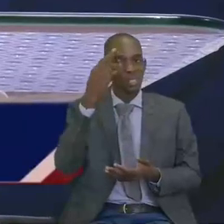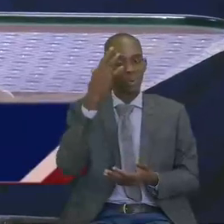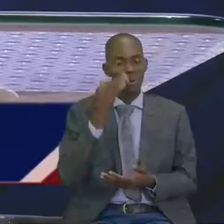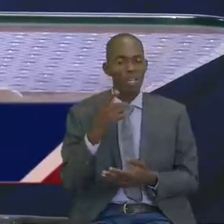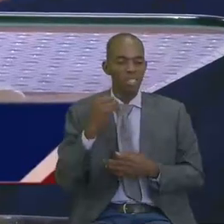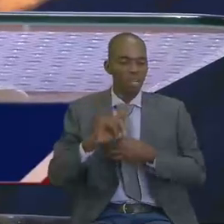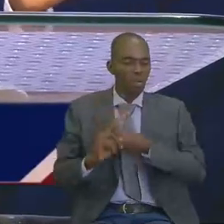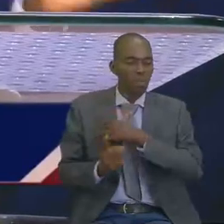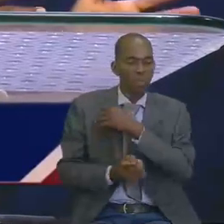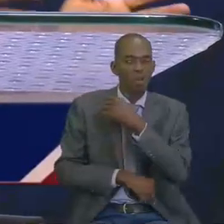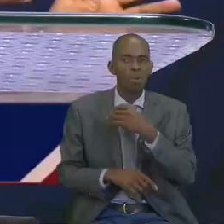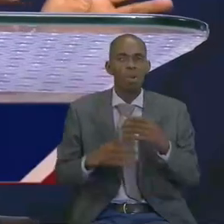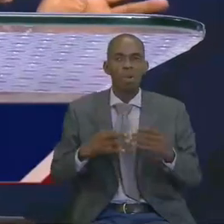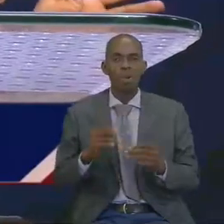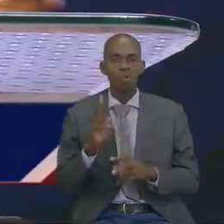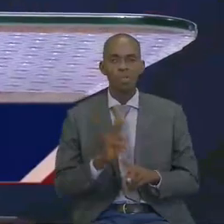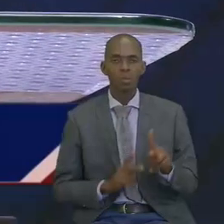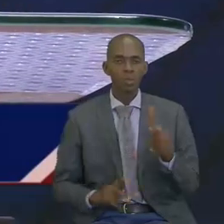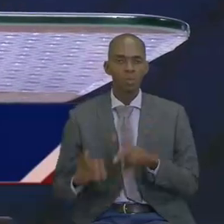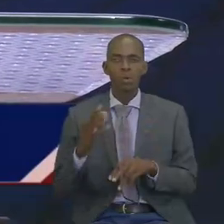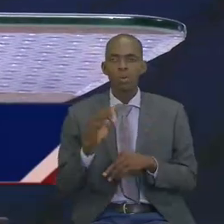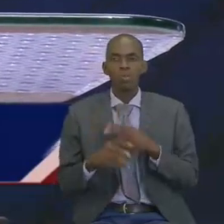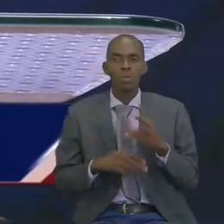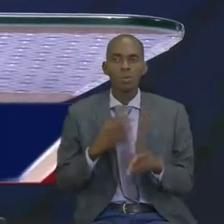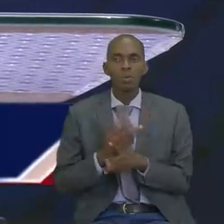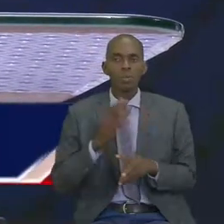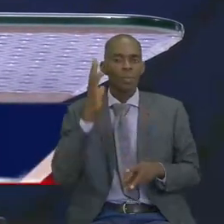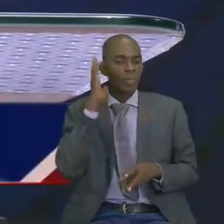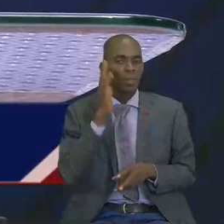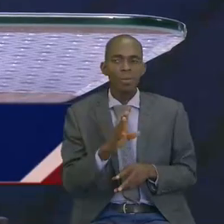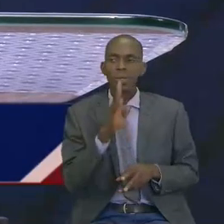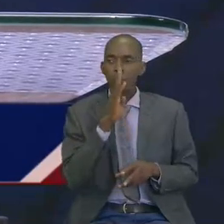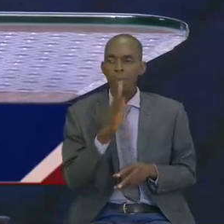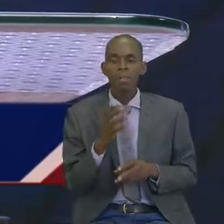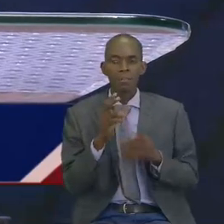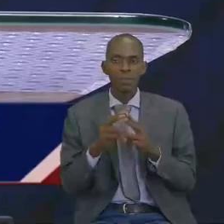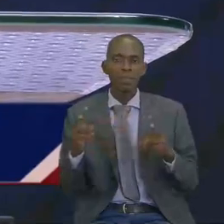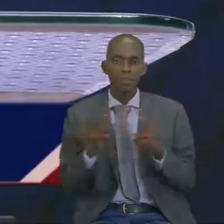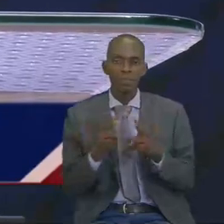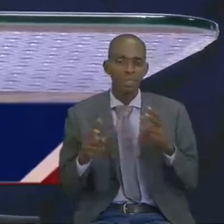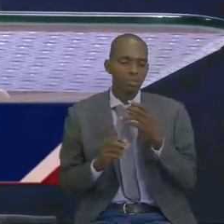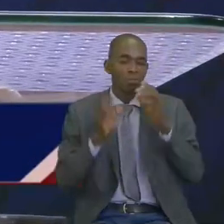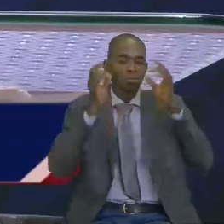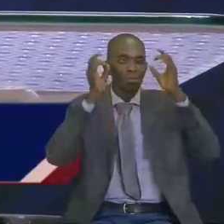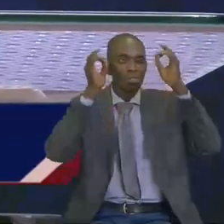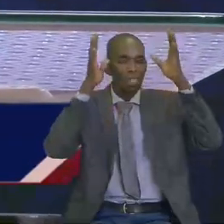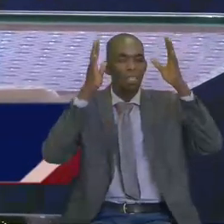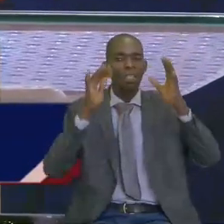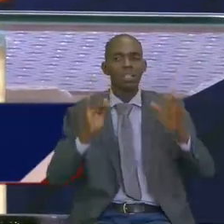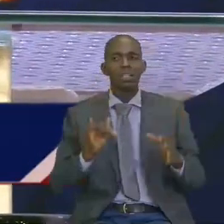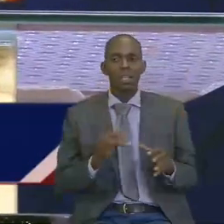le châtiment des gens du monde est très terrible et c'est